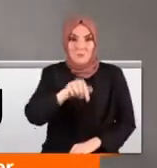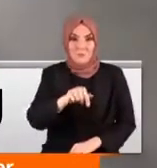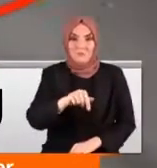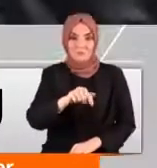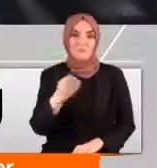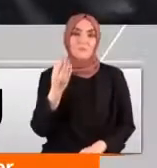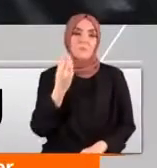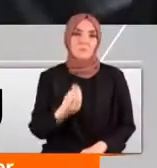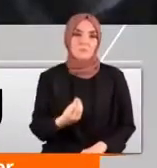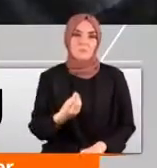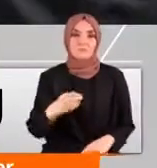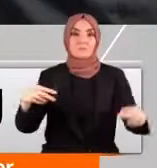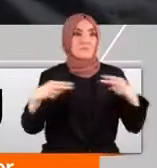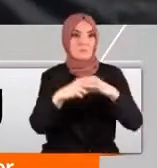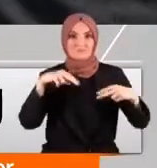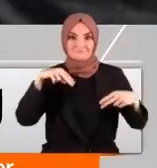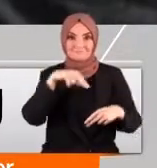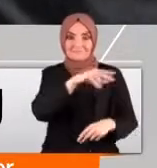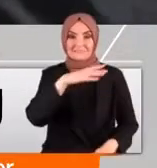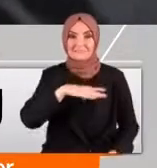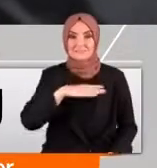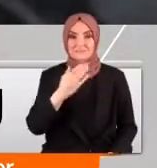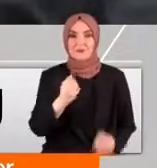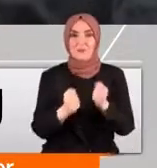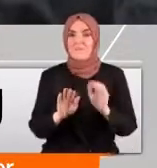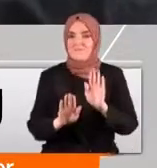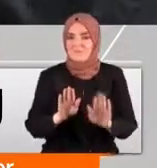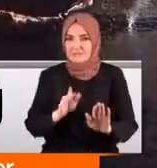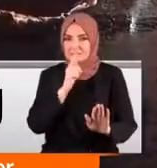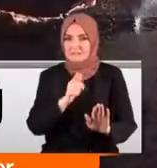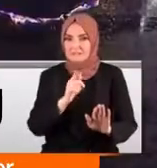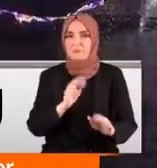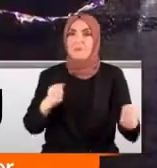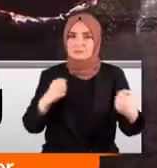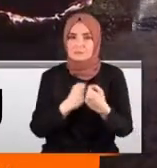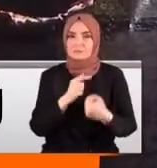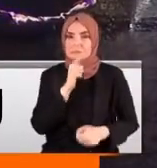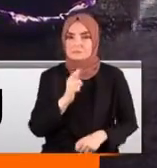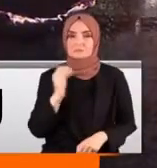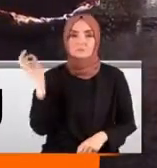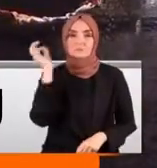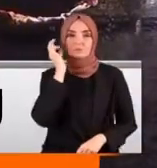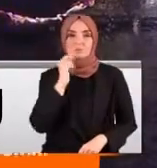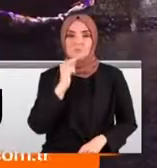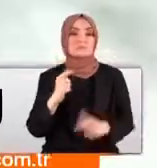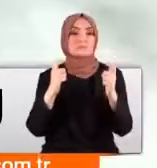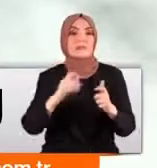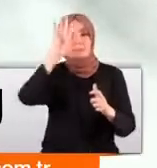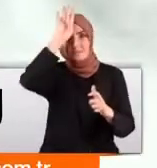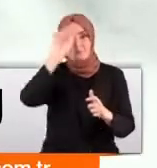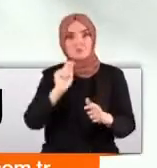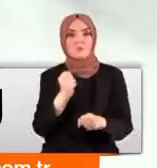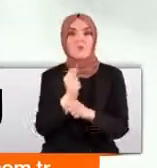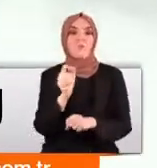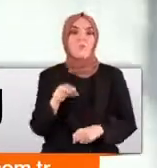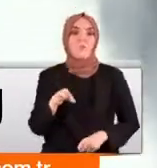çalışırken buldu. Bir fren sesi bir de çarpma sesi böyle tak diye bir ses duyduk. Kazanın adresi İstanbul Gazi Osman Paşa'ydı. İşte o